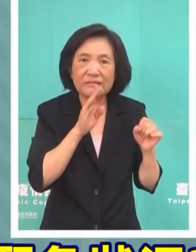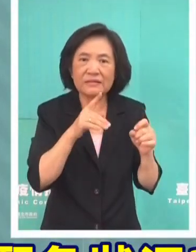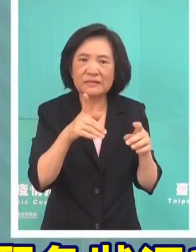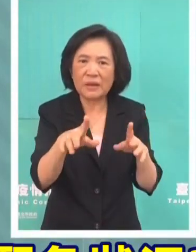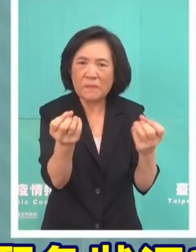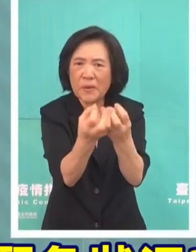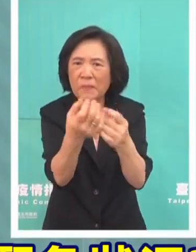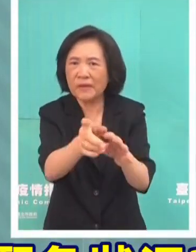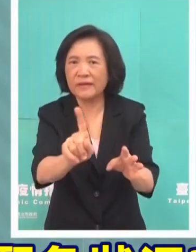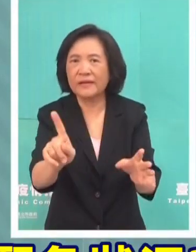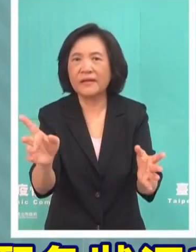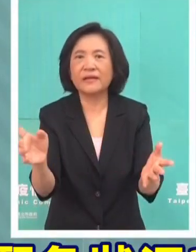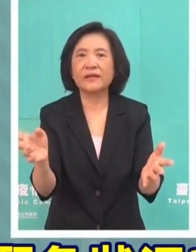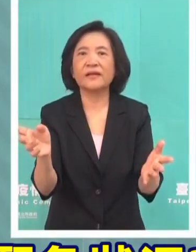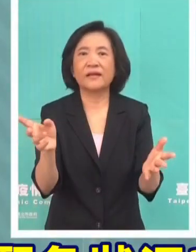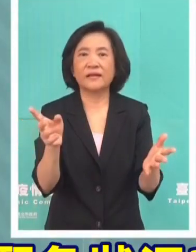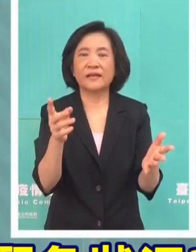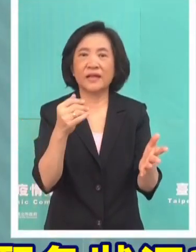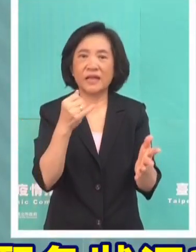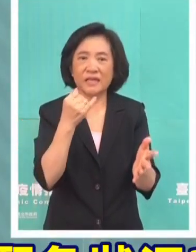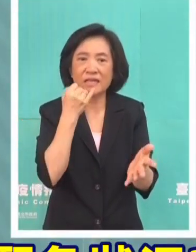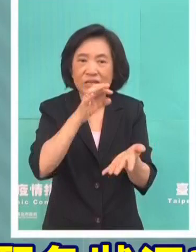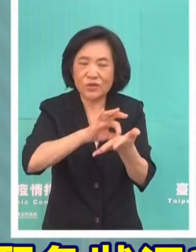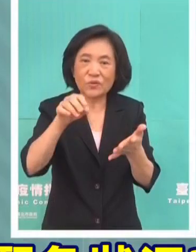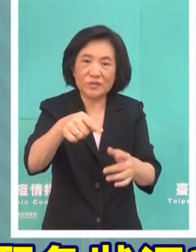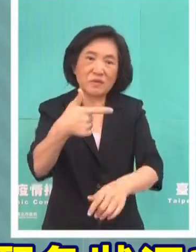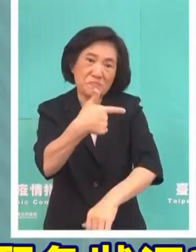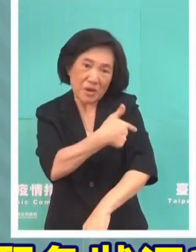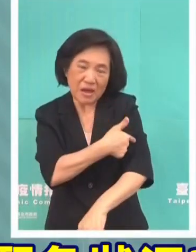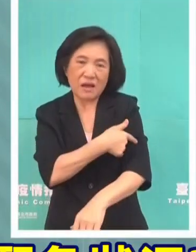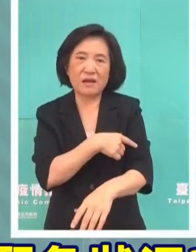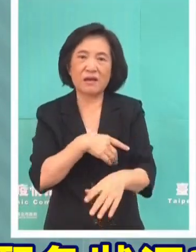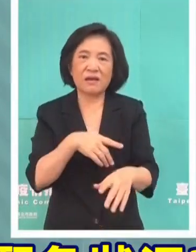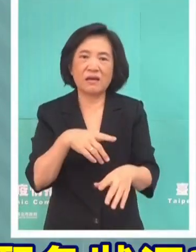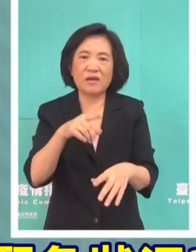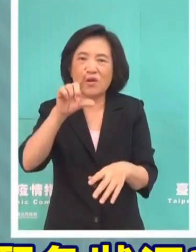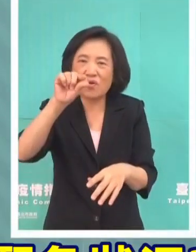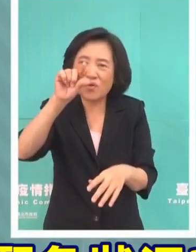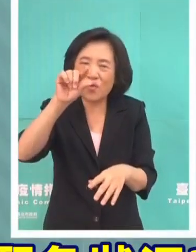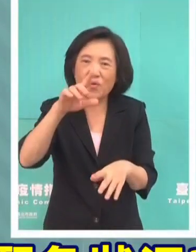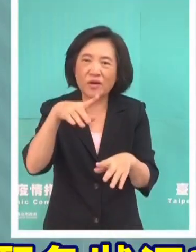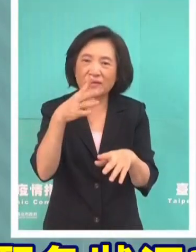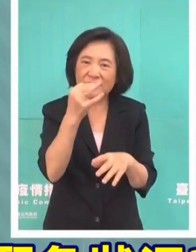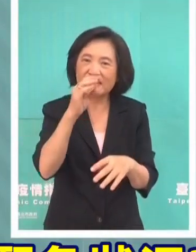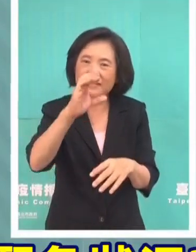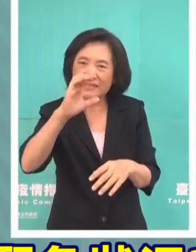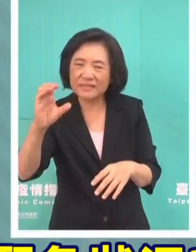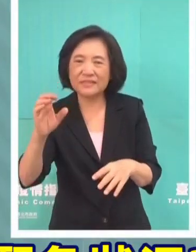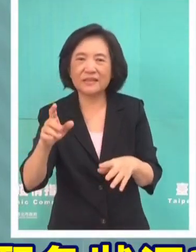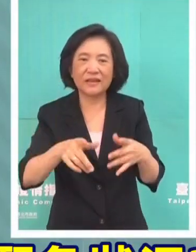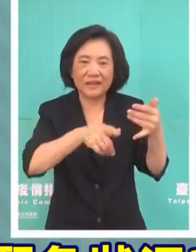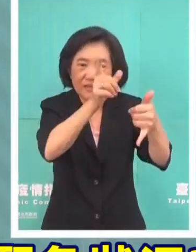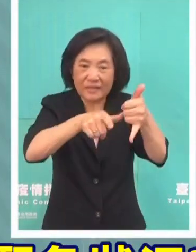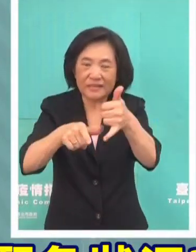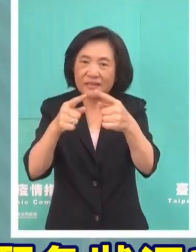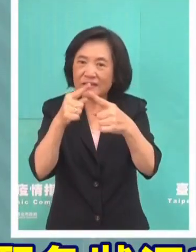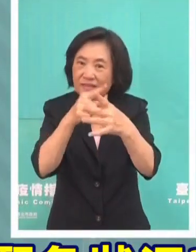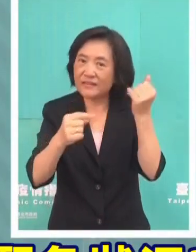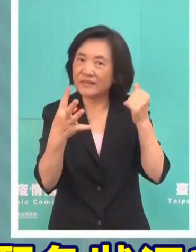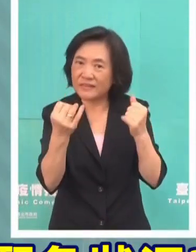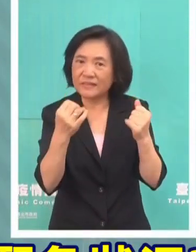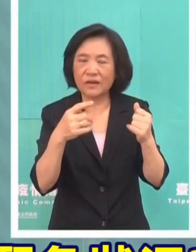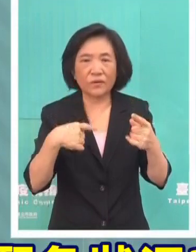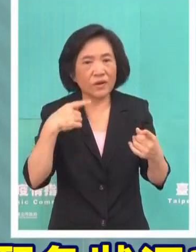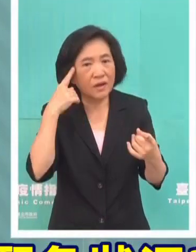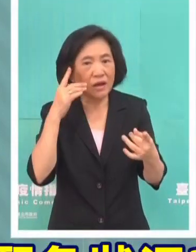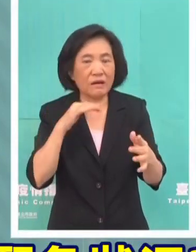的状况下、哦、要用要打多少剂量，要打多少个案，你知道吗、哦？这恐怕